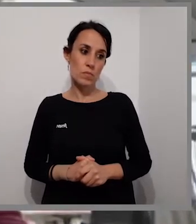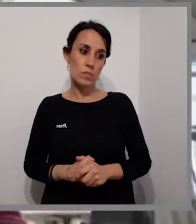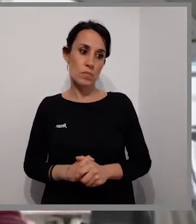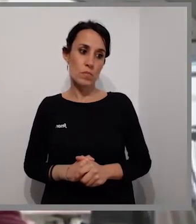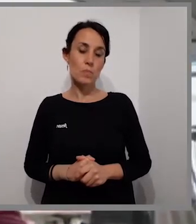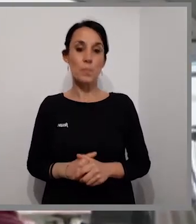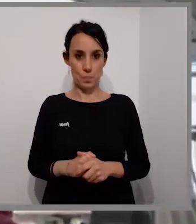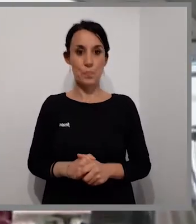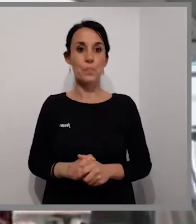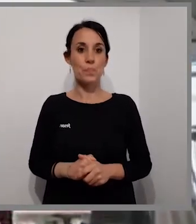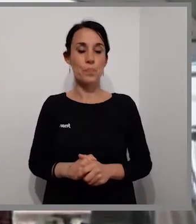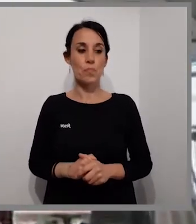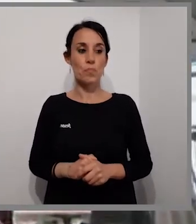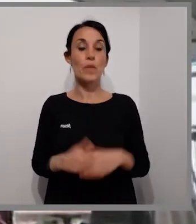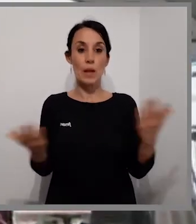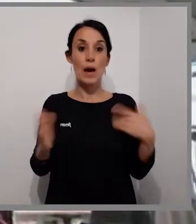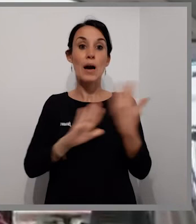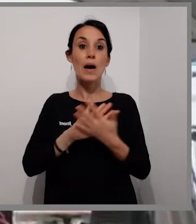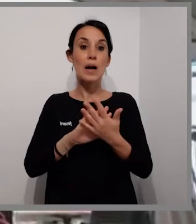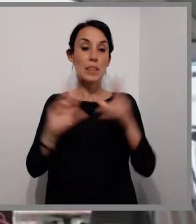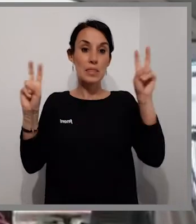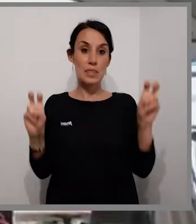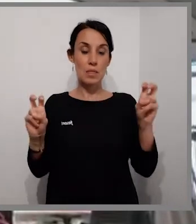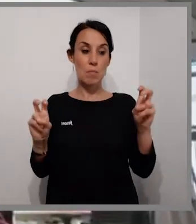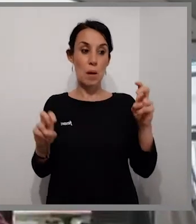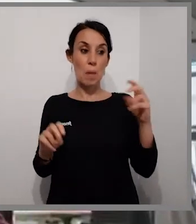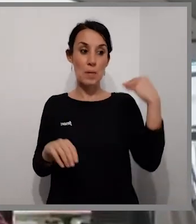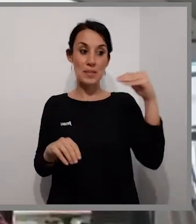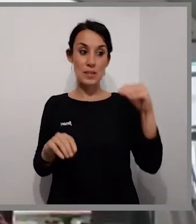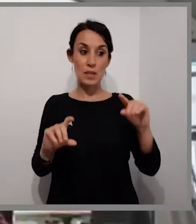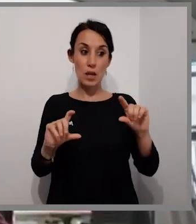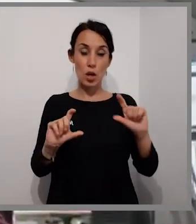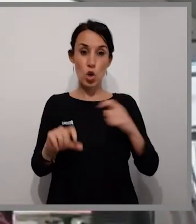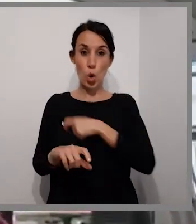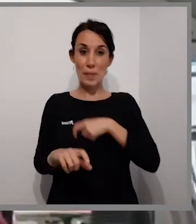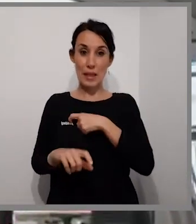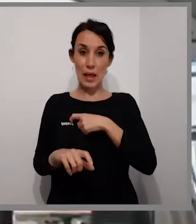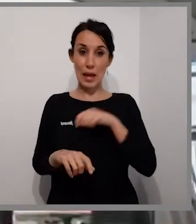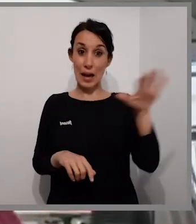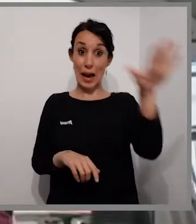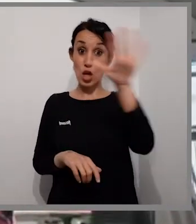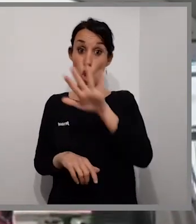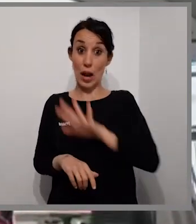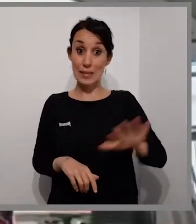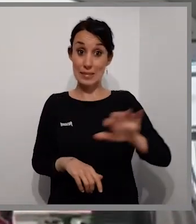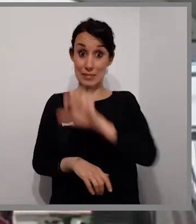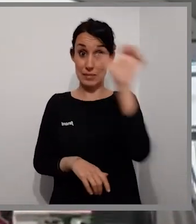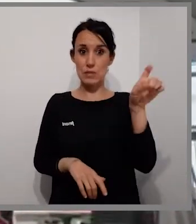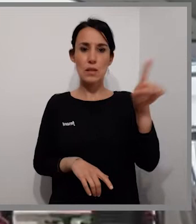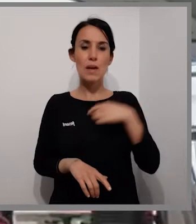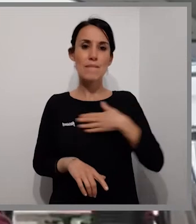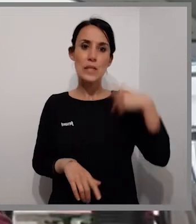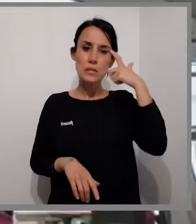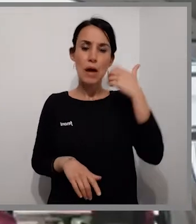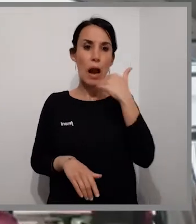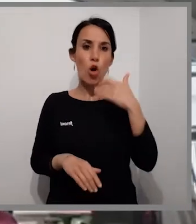Sí, sí. Vale. Estàs ahí. Parlava d'aquest Parlament amb el president del Comitè de les Regions. Voldria saber si hi ha alguna,